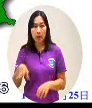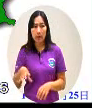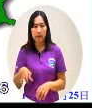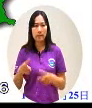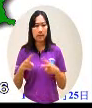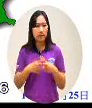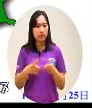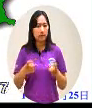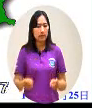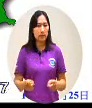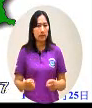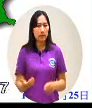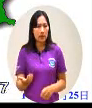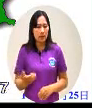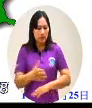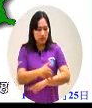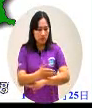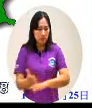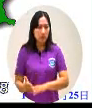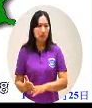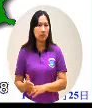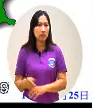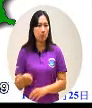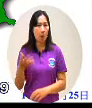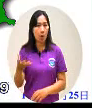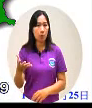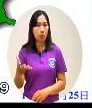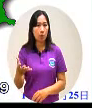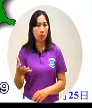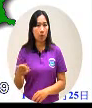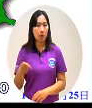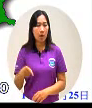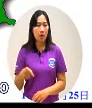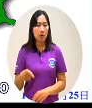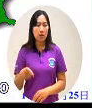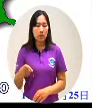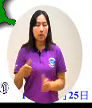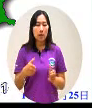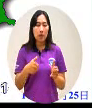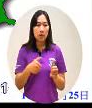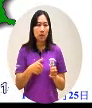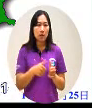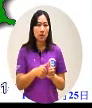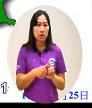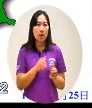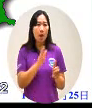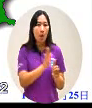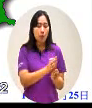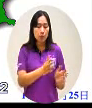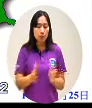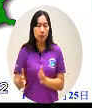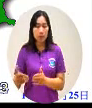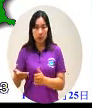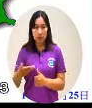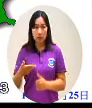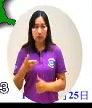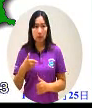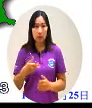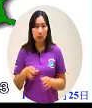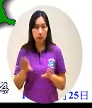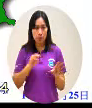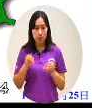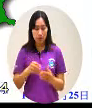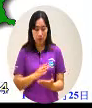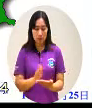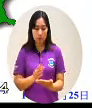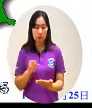足少人去偷偷车呢？我唔知影讲助理户外资料是唔是正确啦。不过咱会当来个参考一下吼。你看，登革拢伫遮，这是